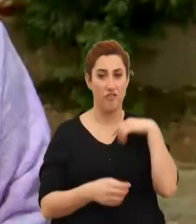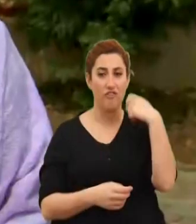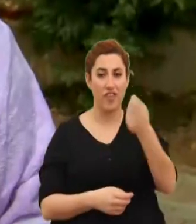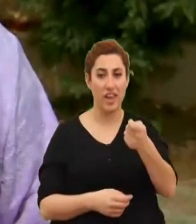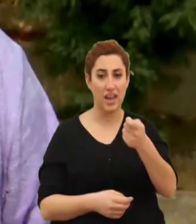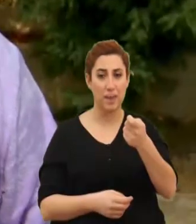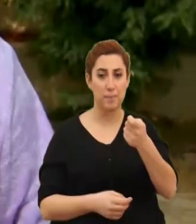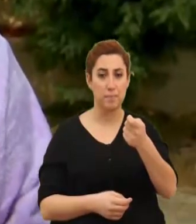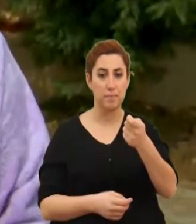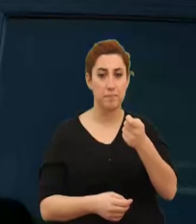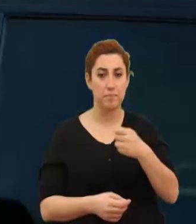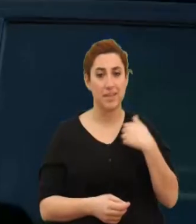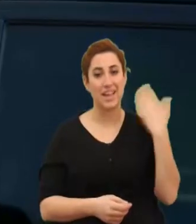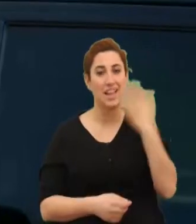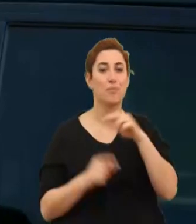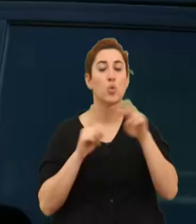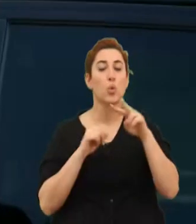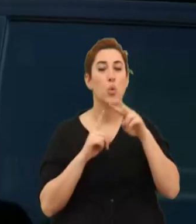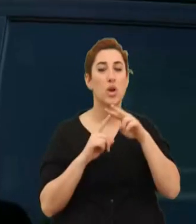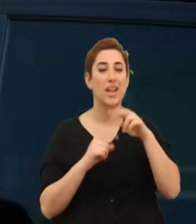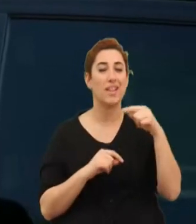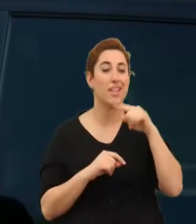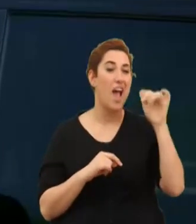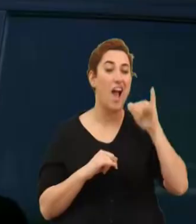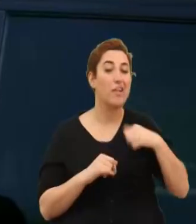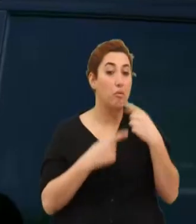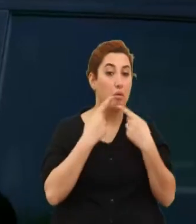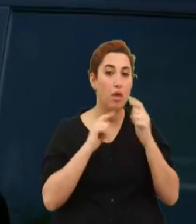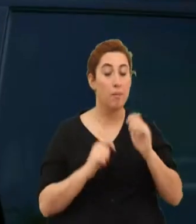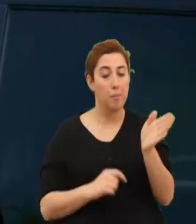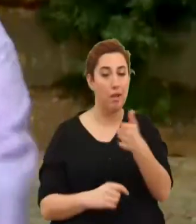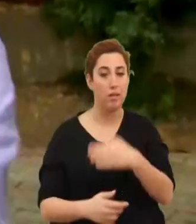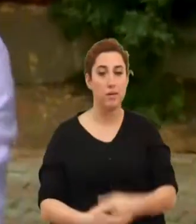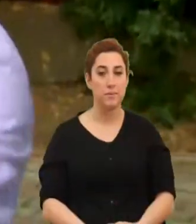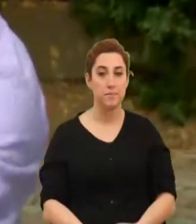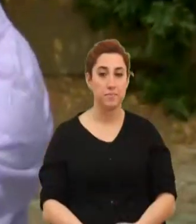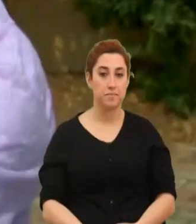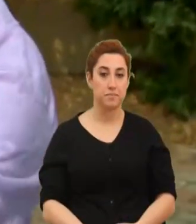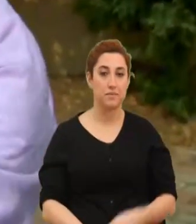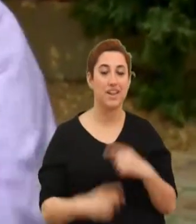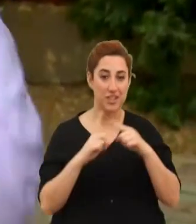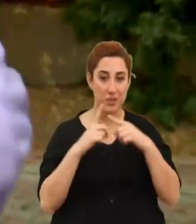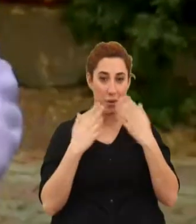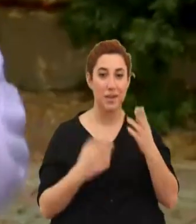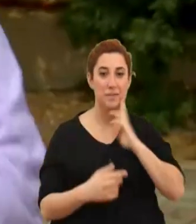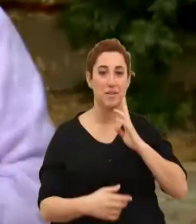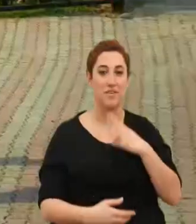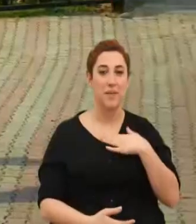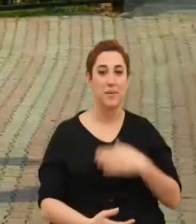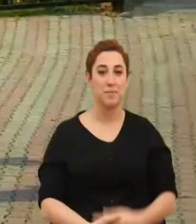de. Gidip Nurhan'ın aleyhine kulis yapayım. 200 lira. Teşekkür ederim